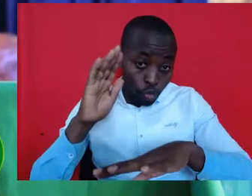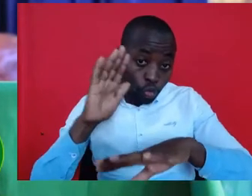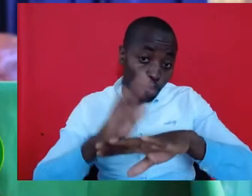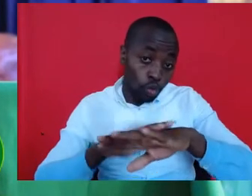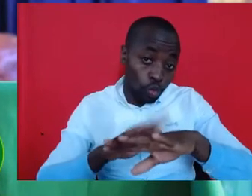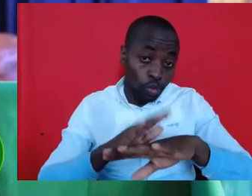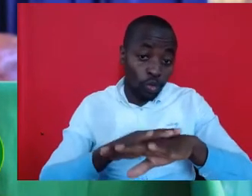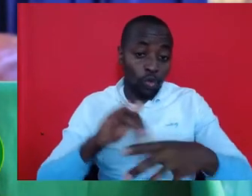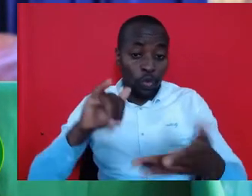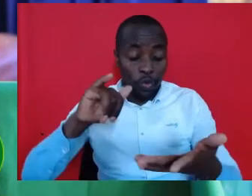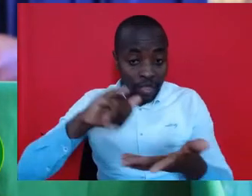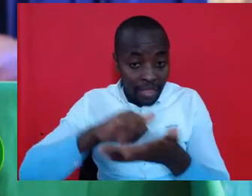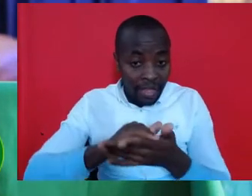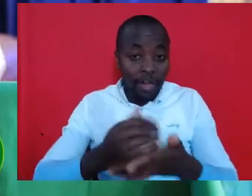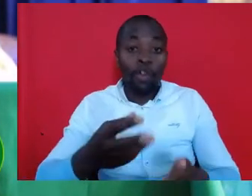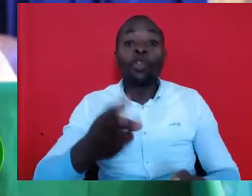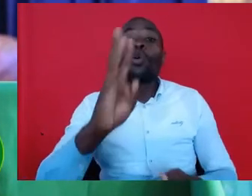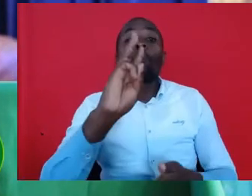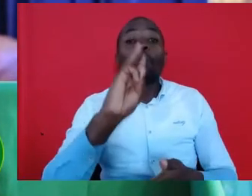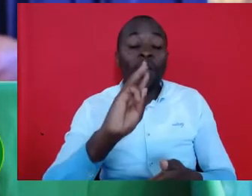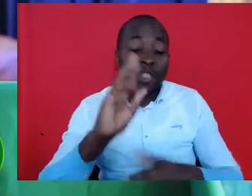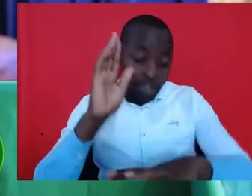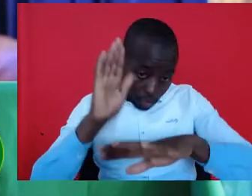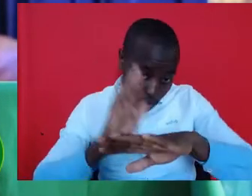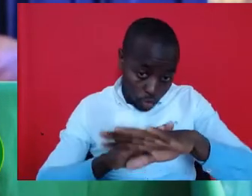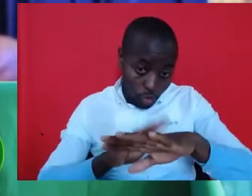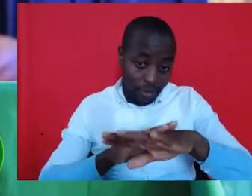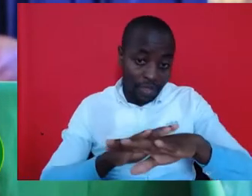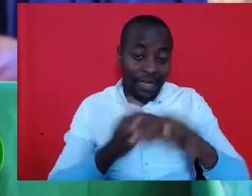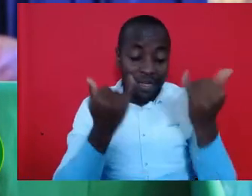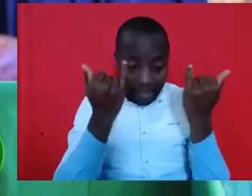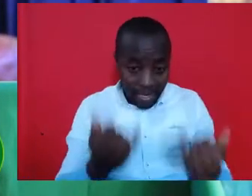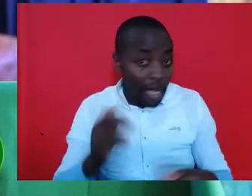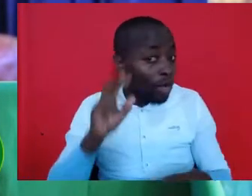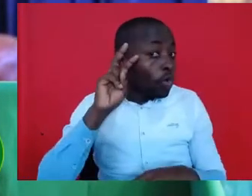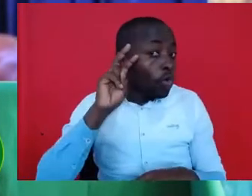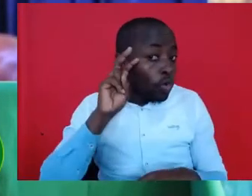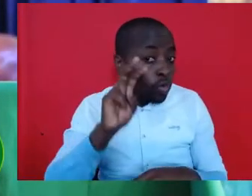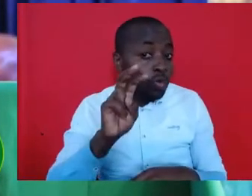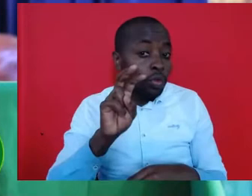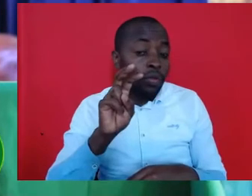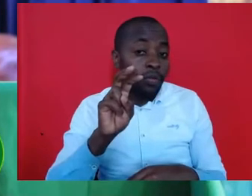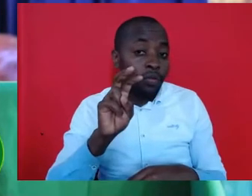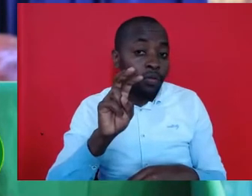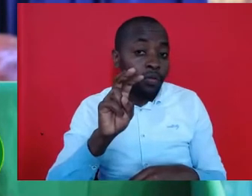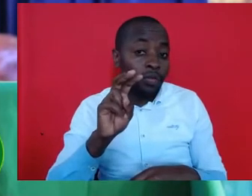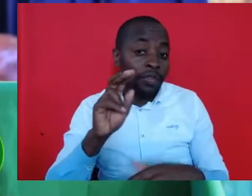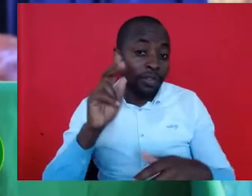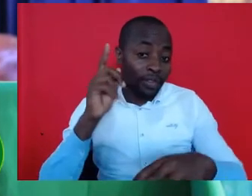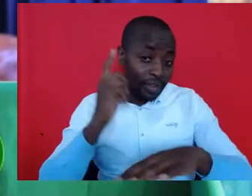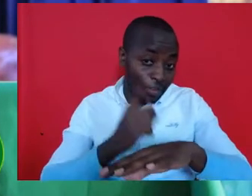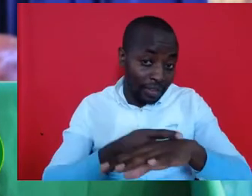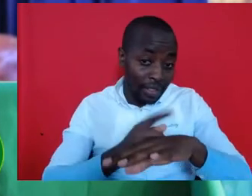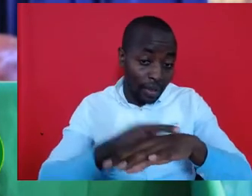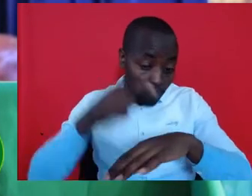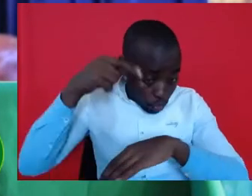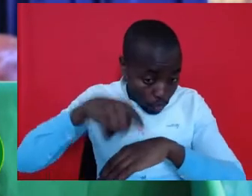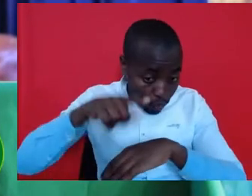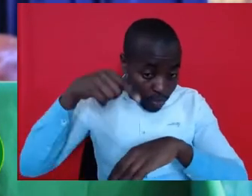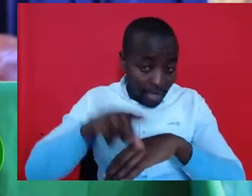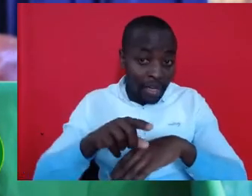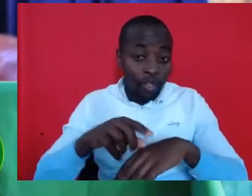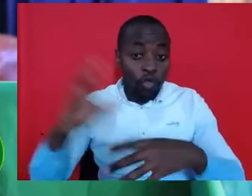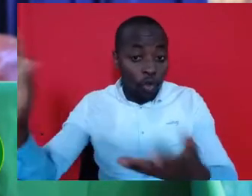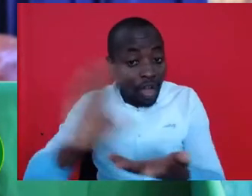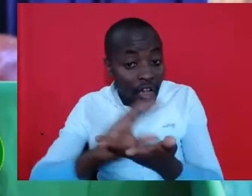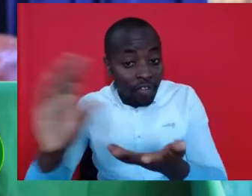sana ili kile mnakunywa kiwe kizuri sana. Sasa tizameni, mkipanda hamtavuna.